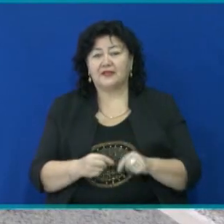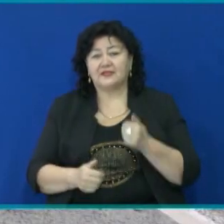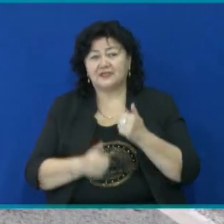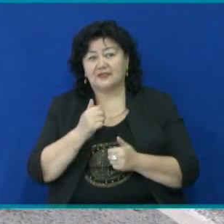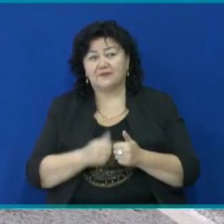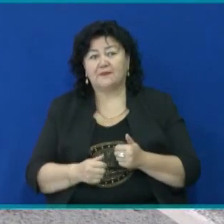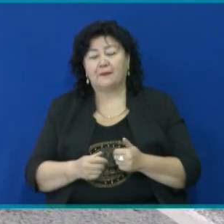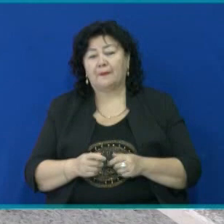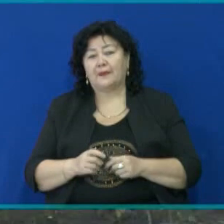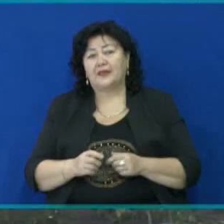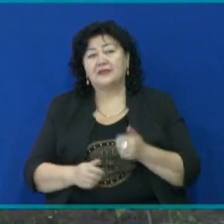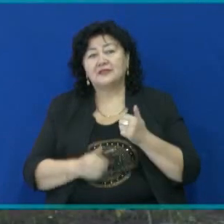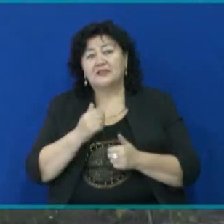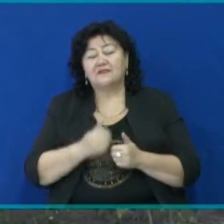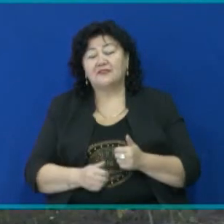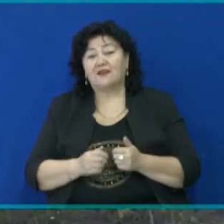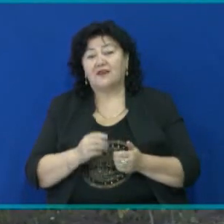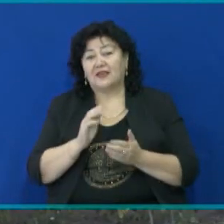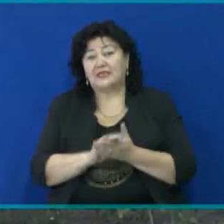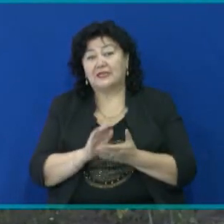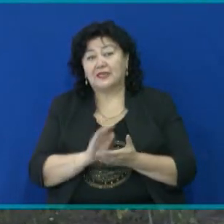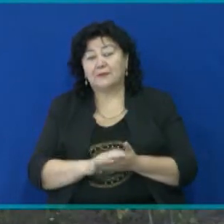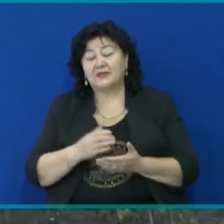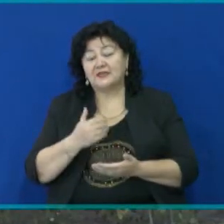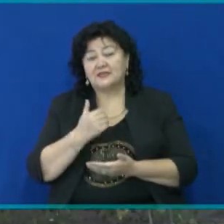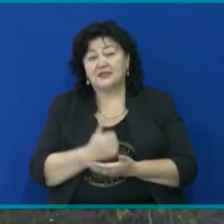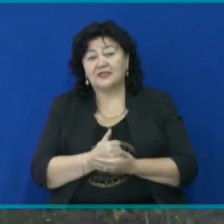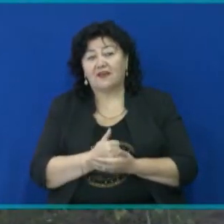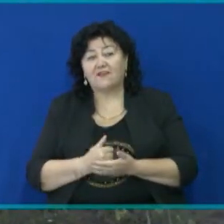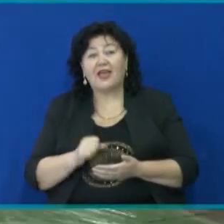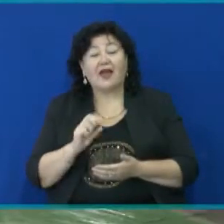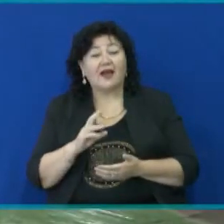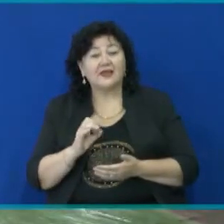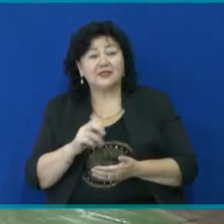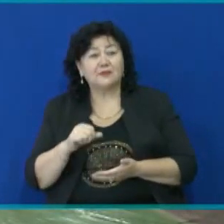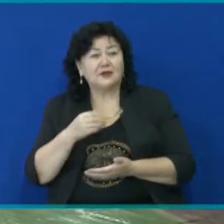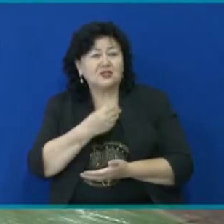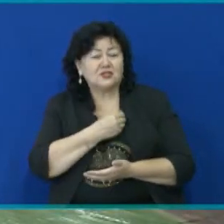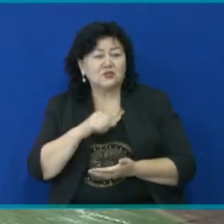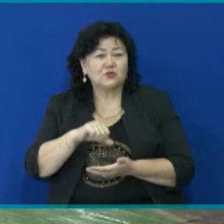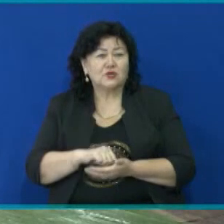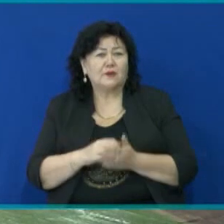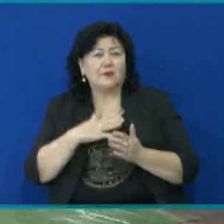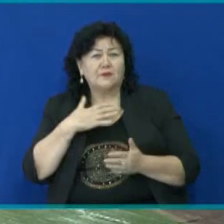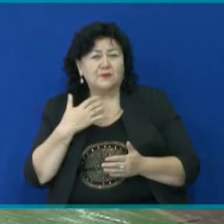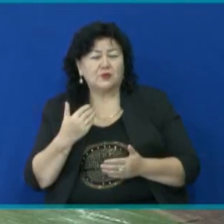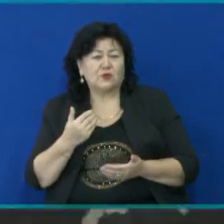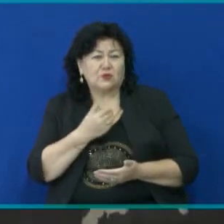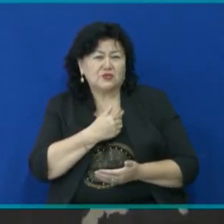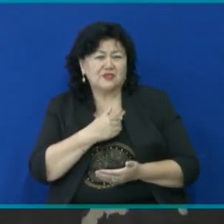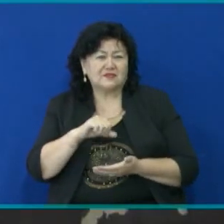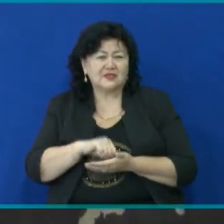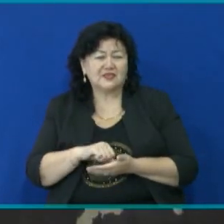Соревнования на приз акима Жарминского района проходят ежегодно. Болельщиков и спортсменов, желающих принять участие в спартакиаде, всегда много. Решающий